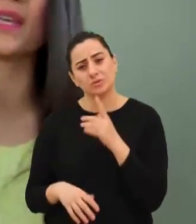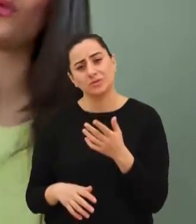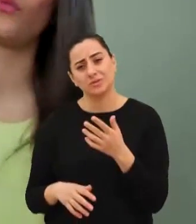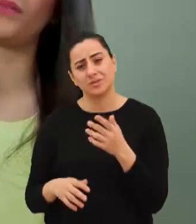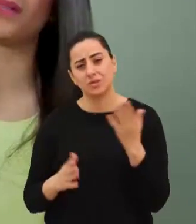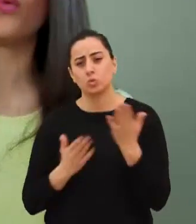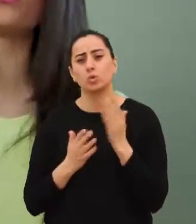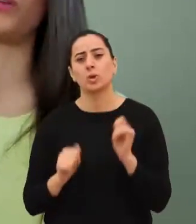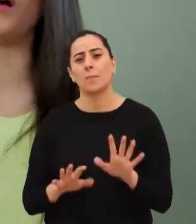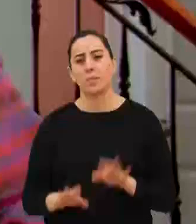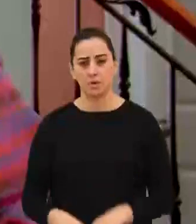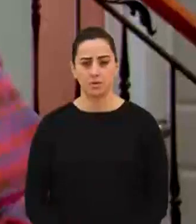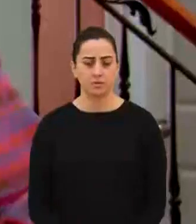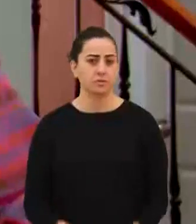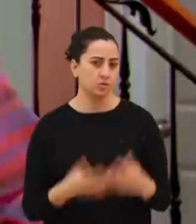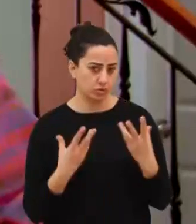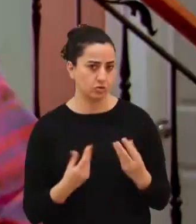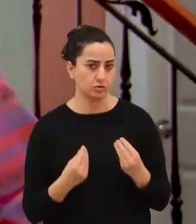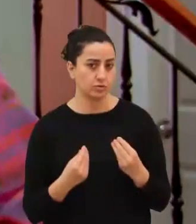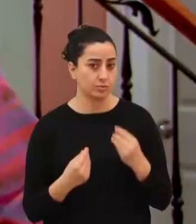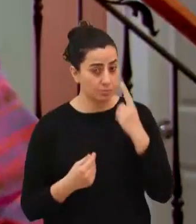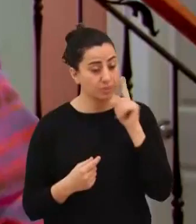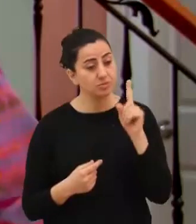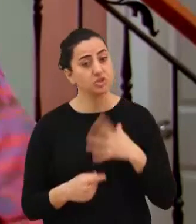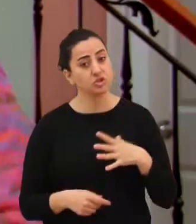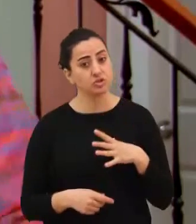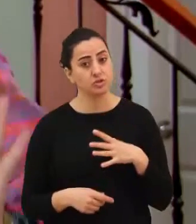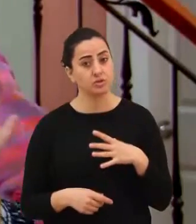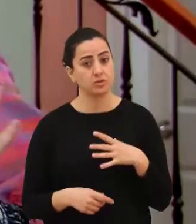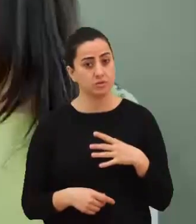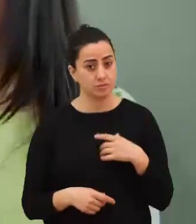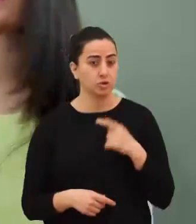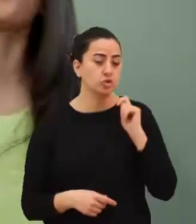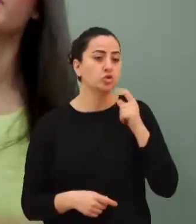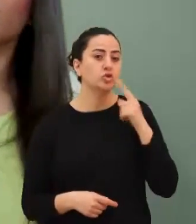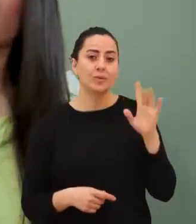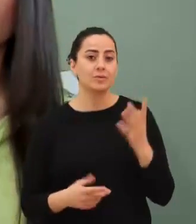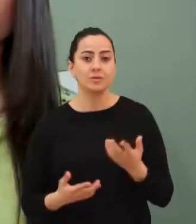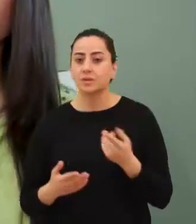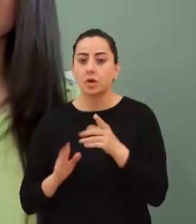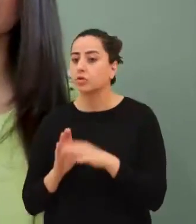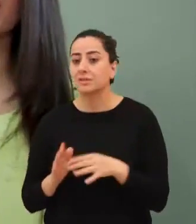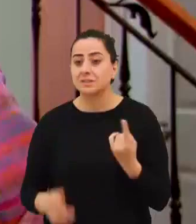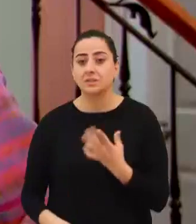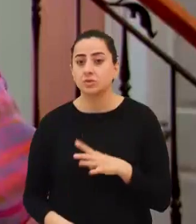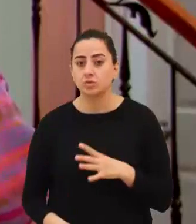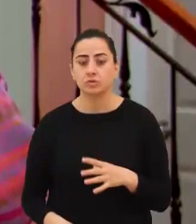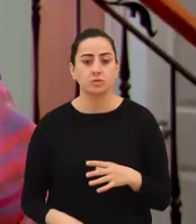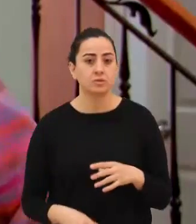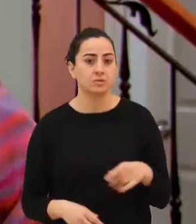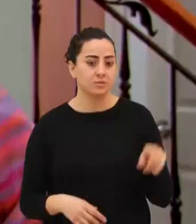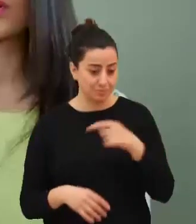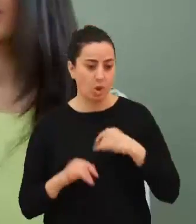lütfen engel olmayın bize, ne olur ya. Tamam bak, bir şartım var. Onu kabul ederseniz söylemem, söz. Tamam da şartınız nedir ki? Bu dizide